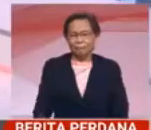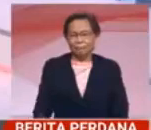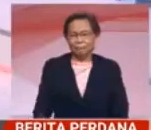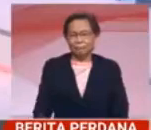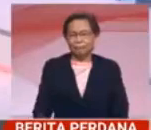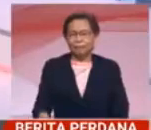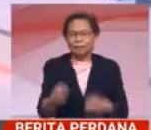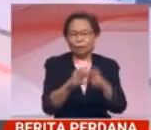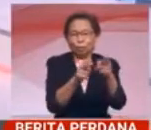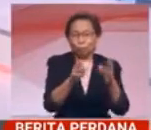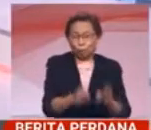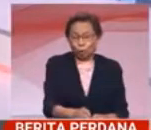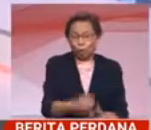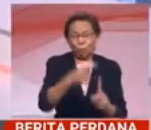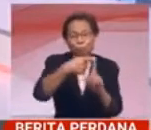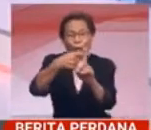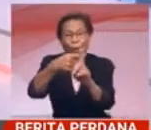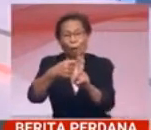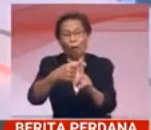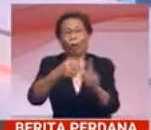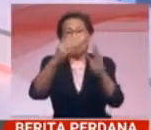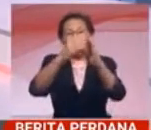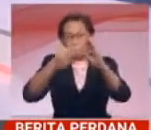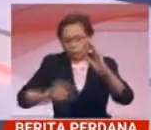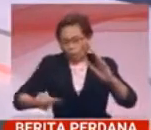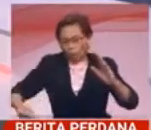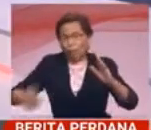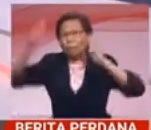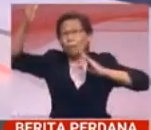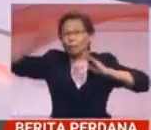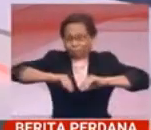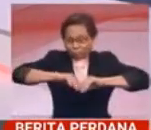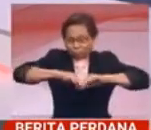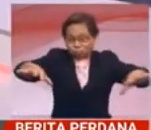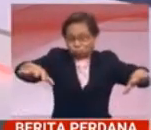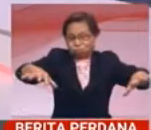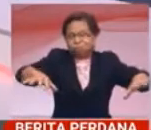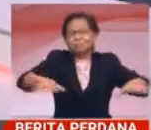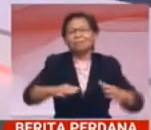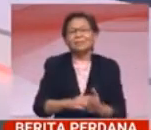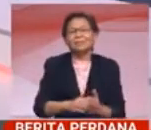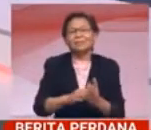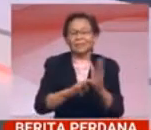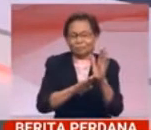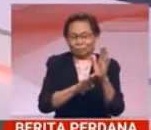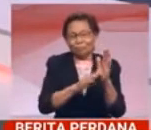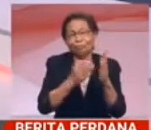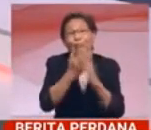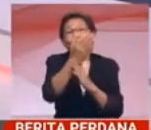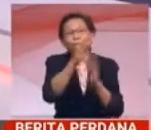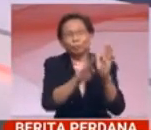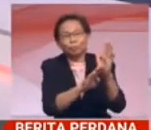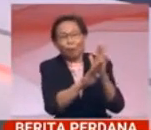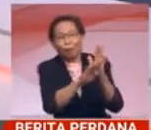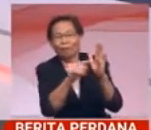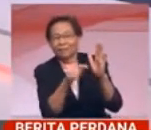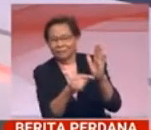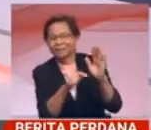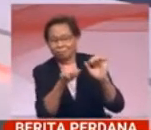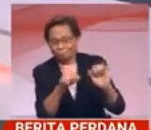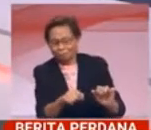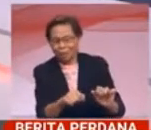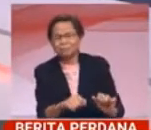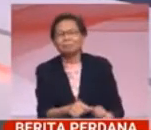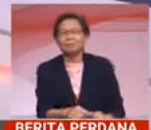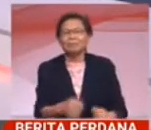Hai pemain industri optimis pasaran Hartono tempat on akan dapat berkembang menurut tipe lancana semula ekonomi negara bencana